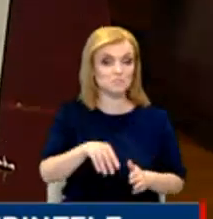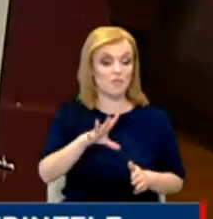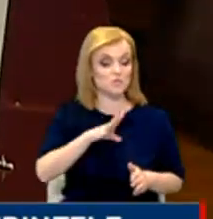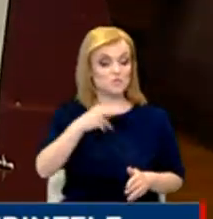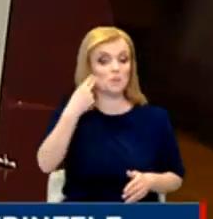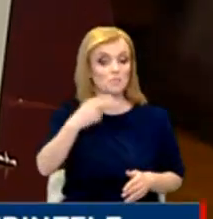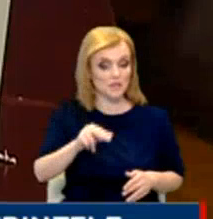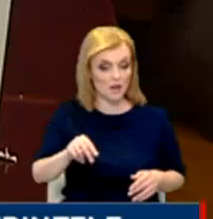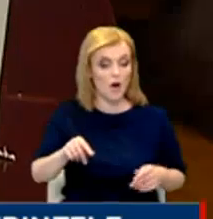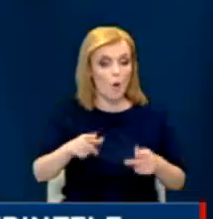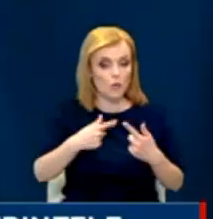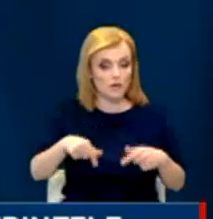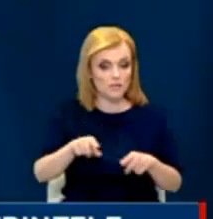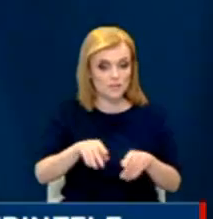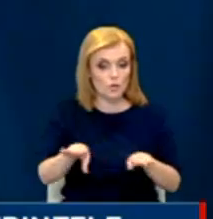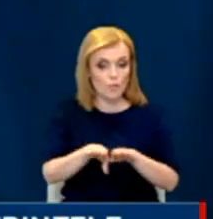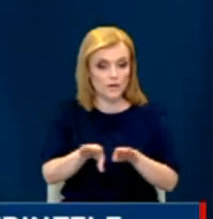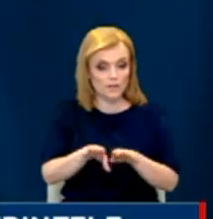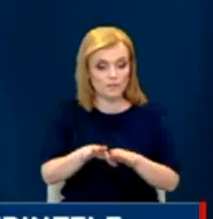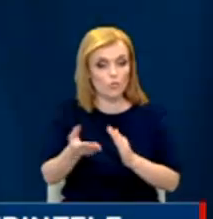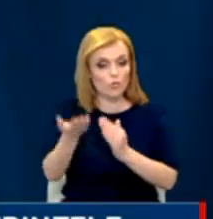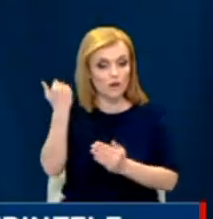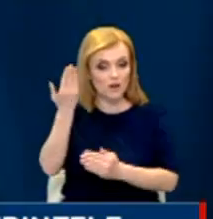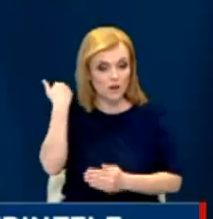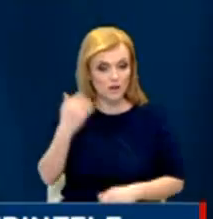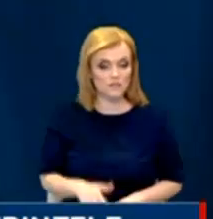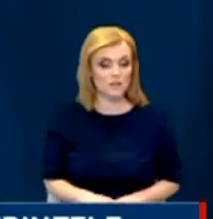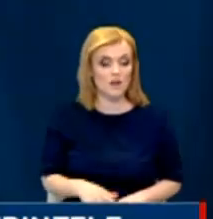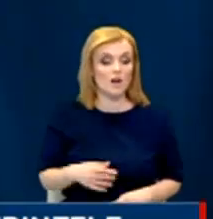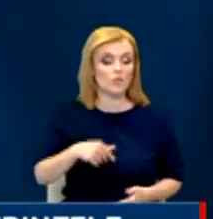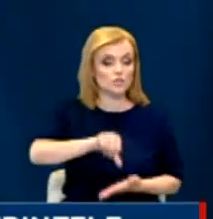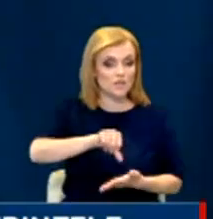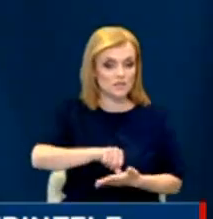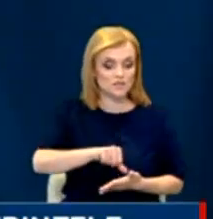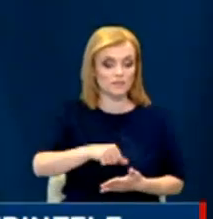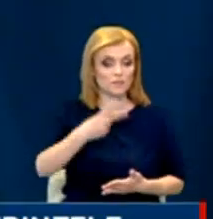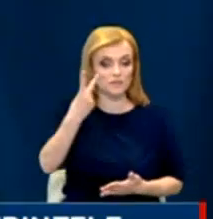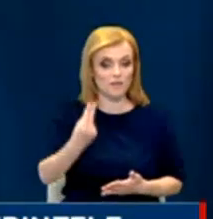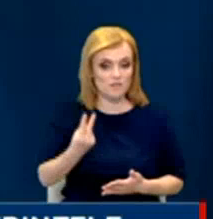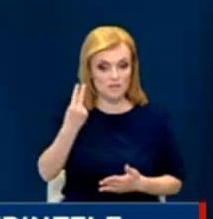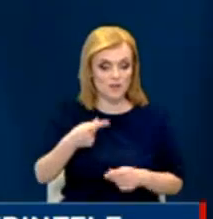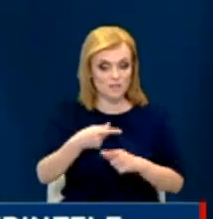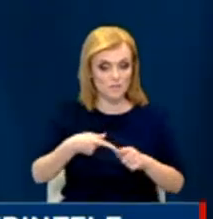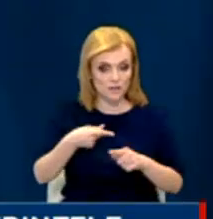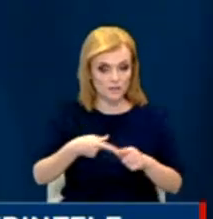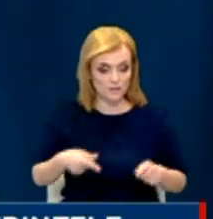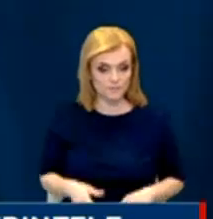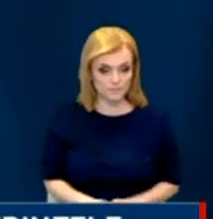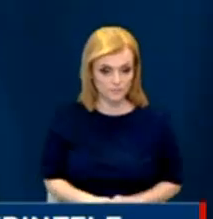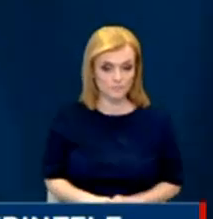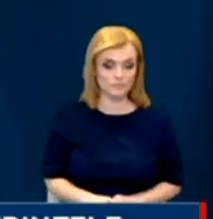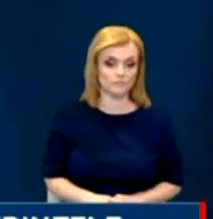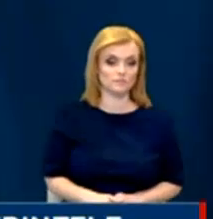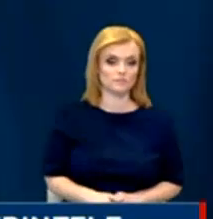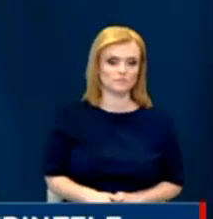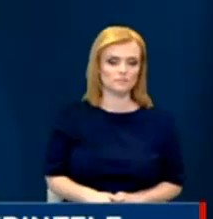organizat comparativ cu alte dăți. Se votează 2 zile jumătate cu un număr de personal